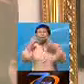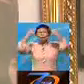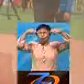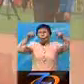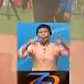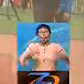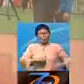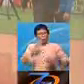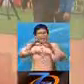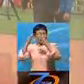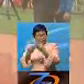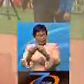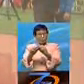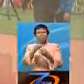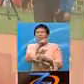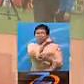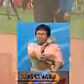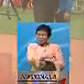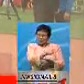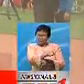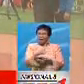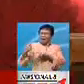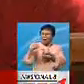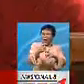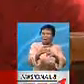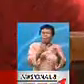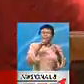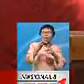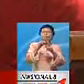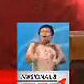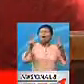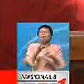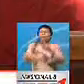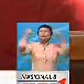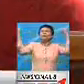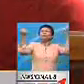membanggakan keluarganya yang menyifatkannya sebagai hadiahingwa